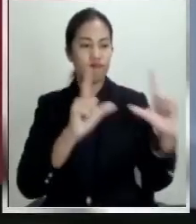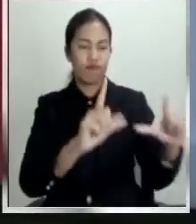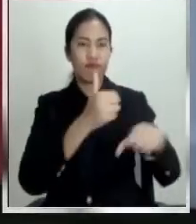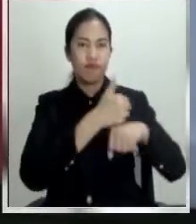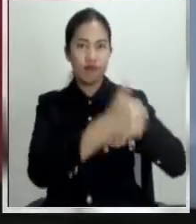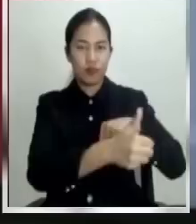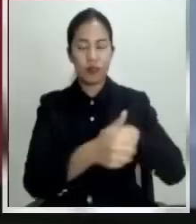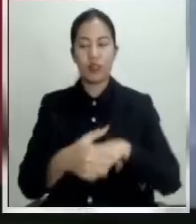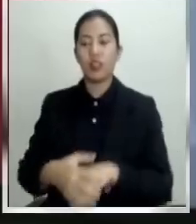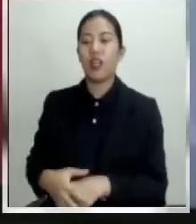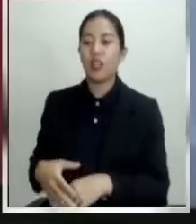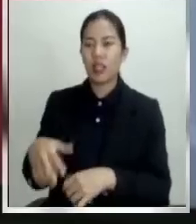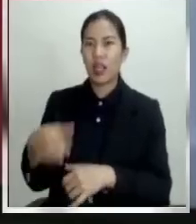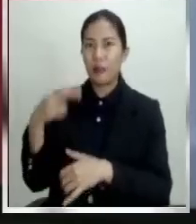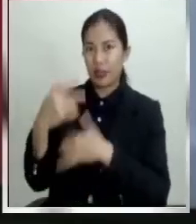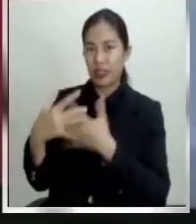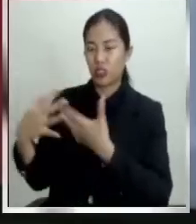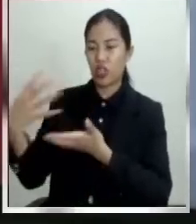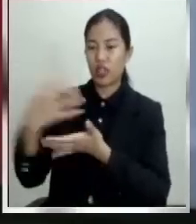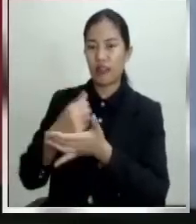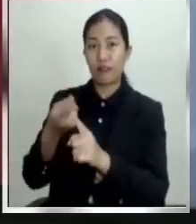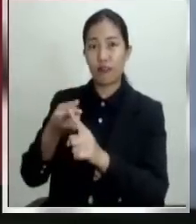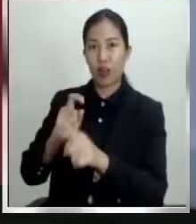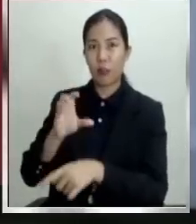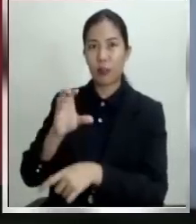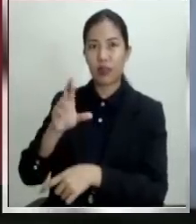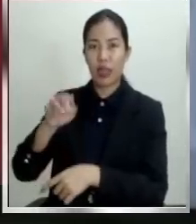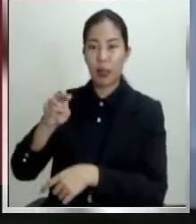scene. Ayon yan sa abogado ng mga Degamo.